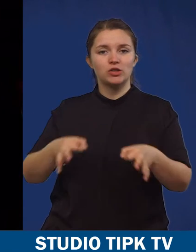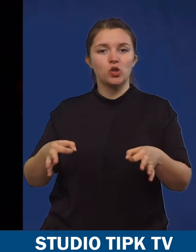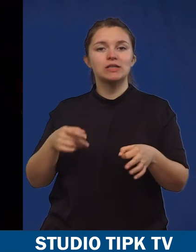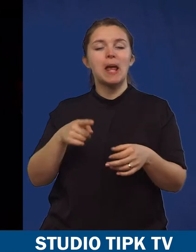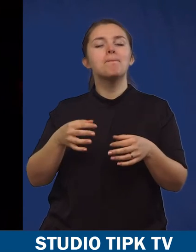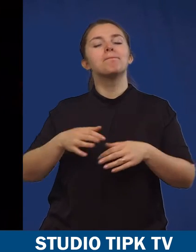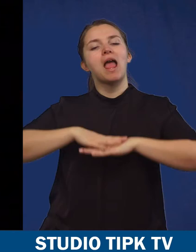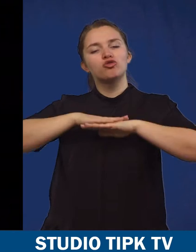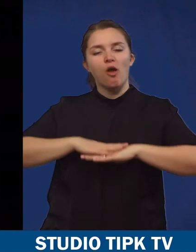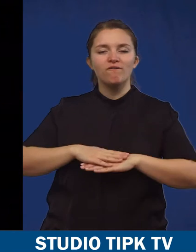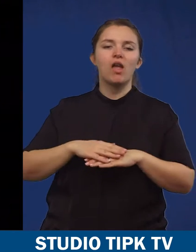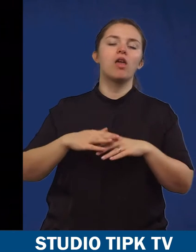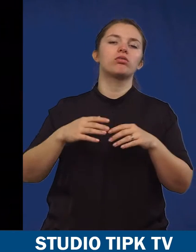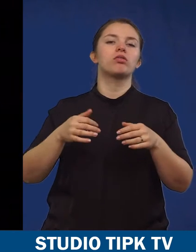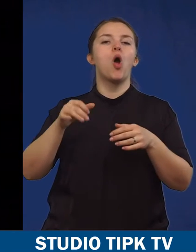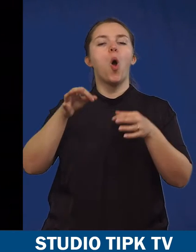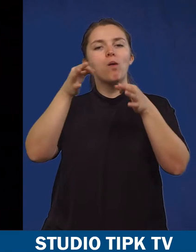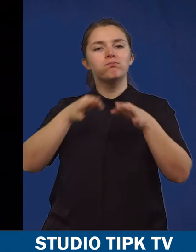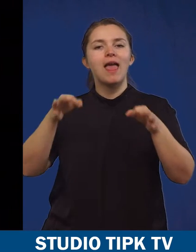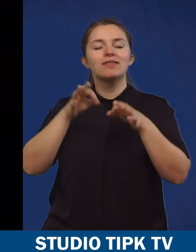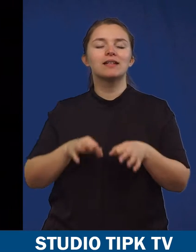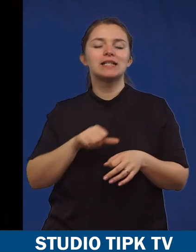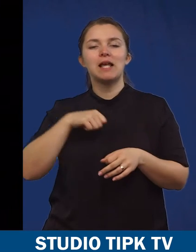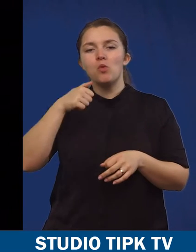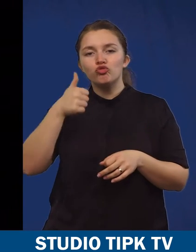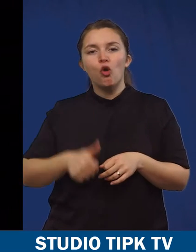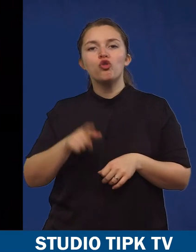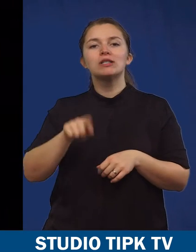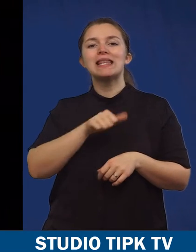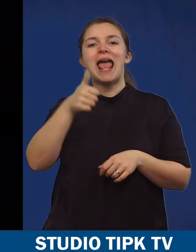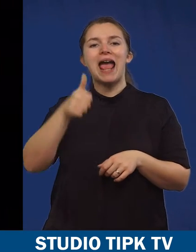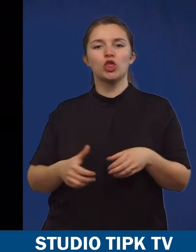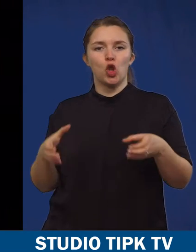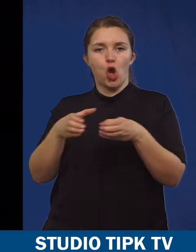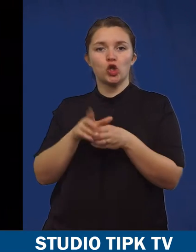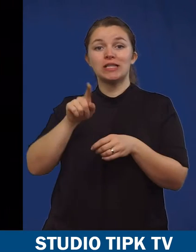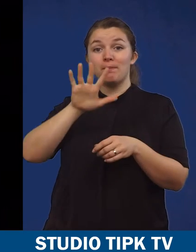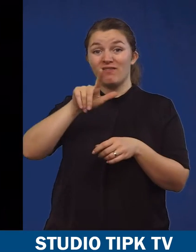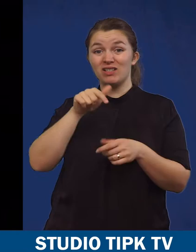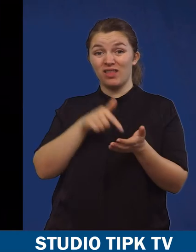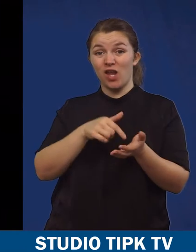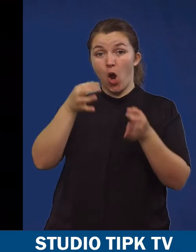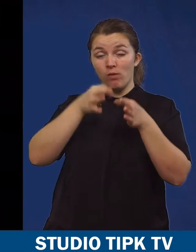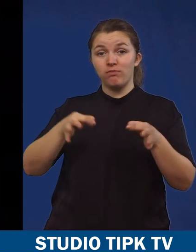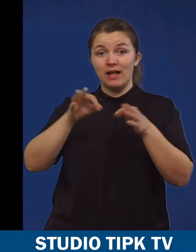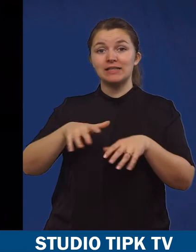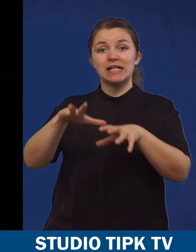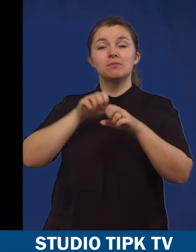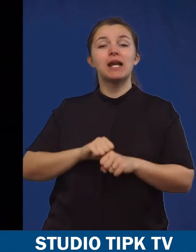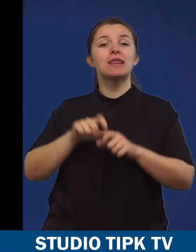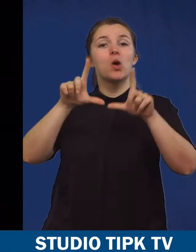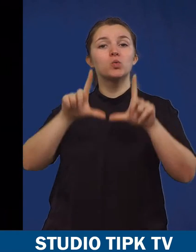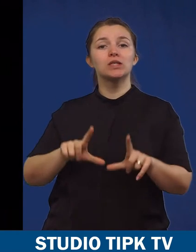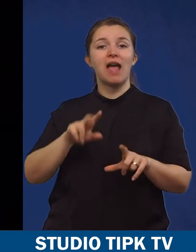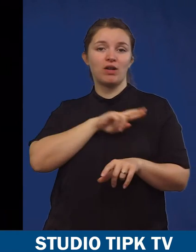praznovanj obletnice samostojnosti in enotnosti ter 25. obletnice sprejetja Ustave